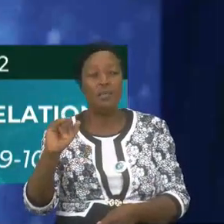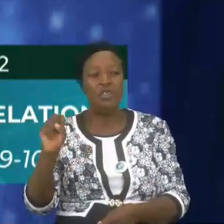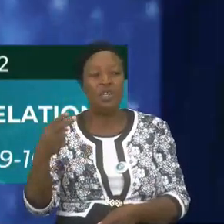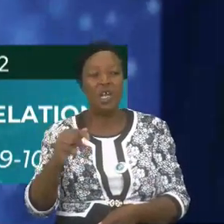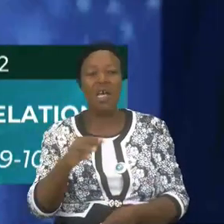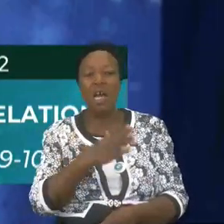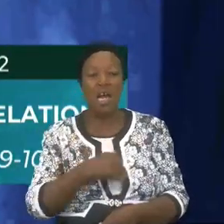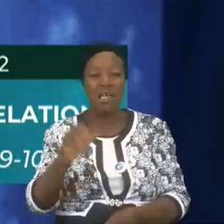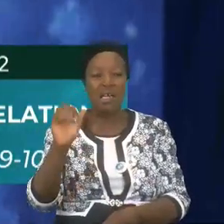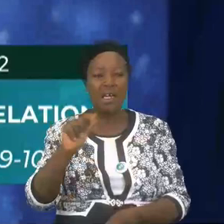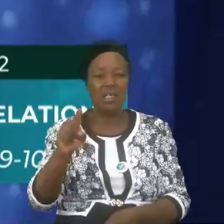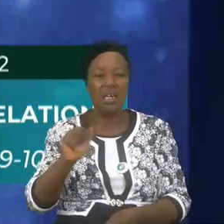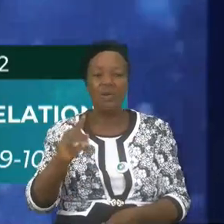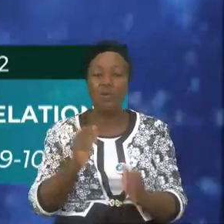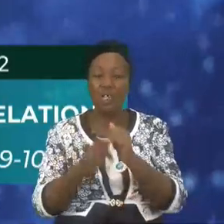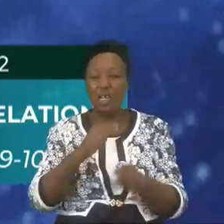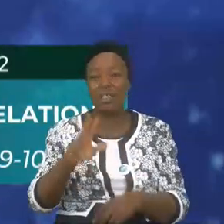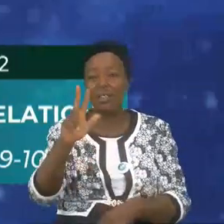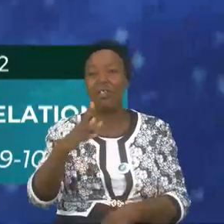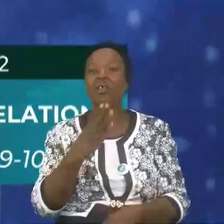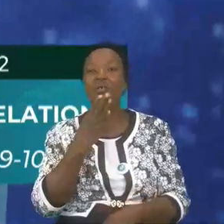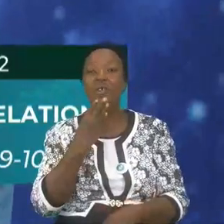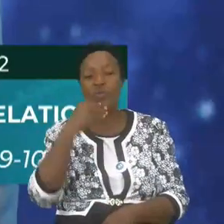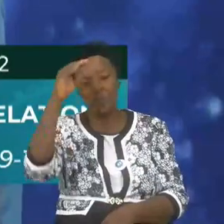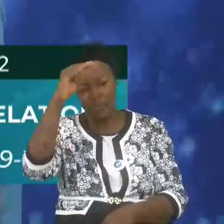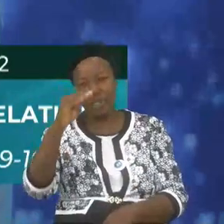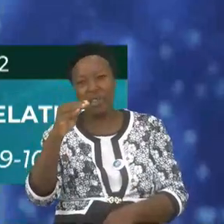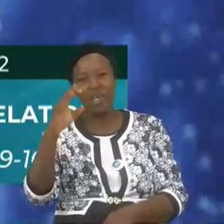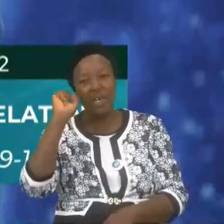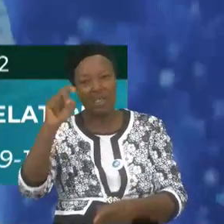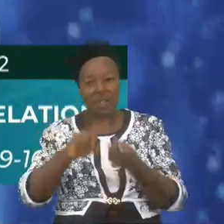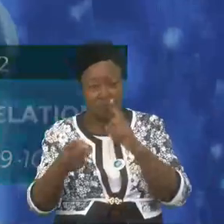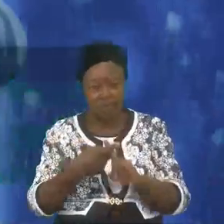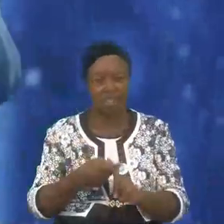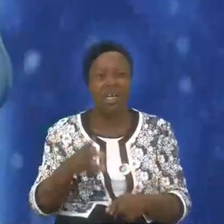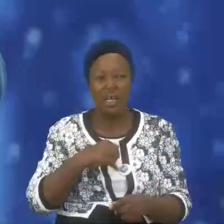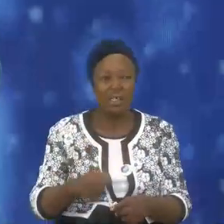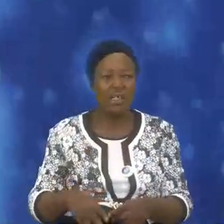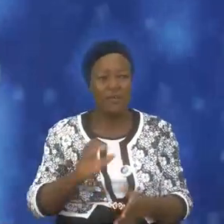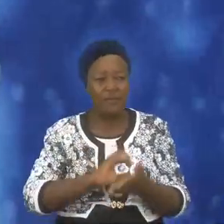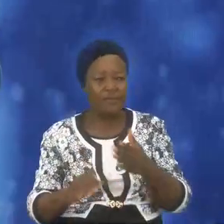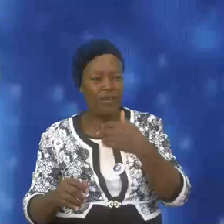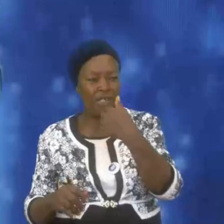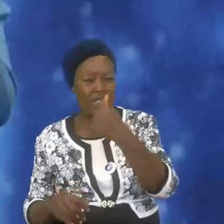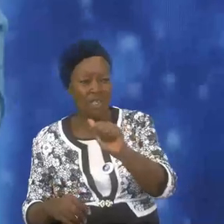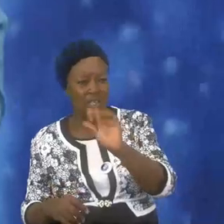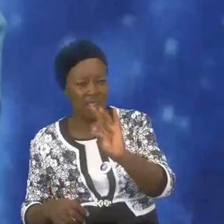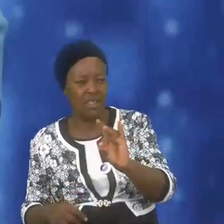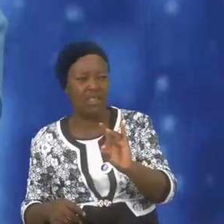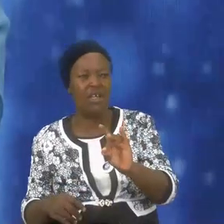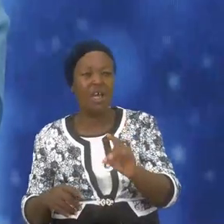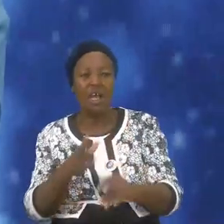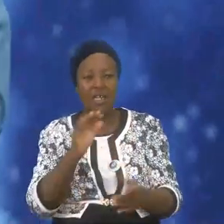ses compagnons, verset 18, les engageant à implorer la miséricorde du Dieu